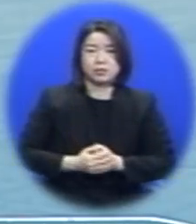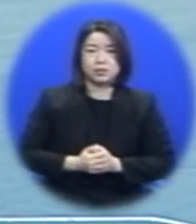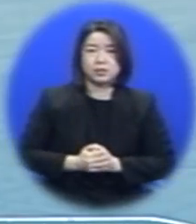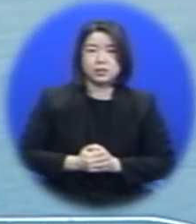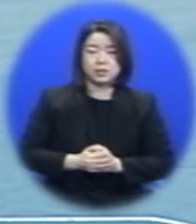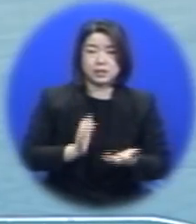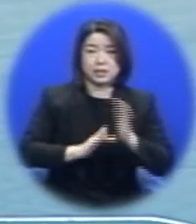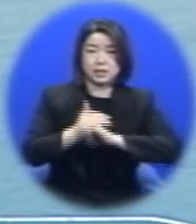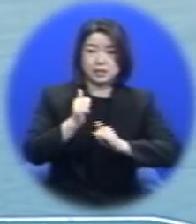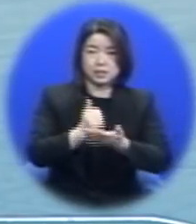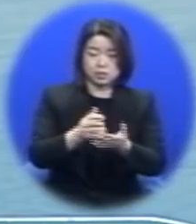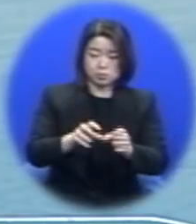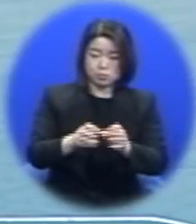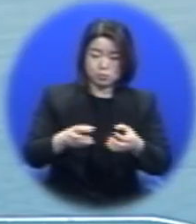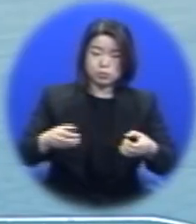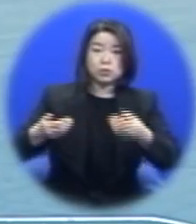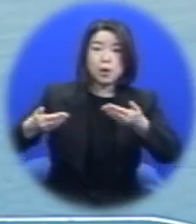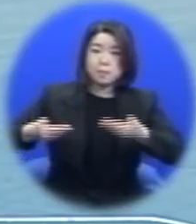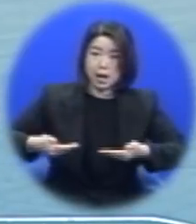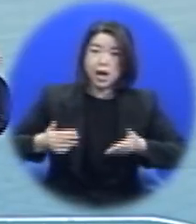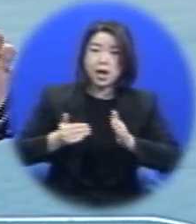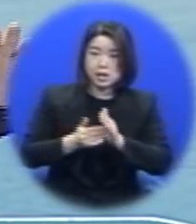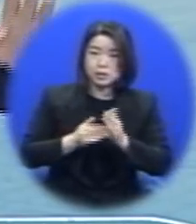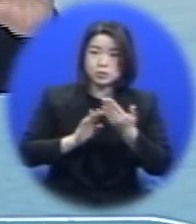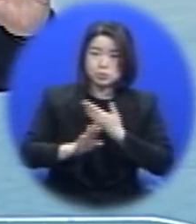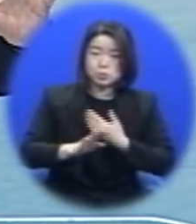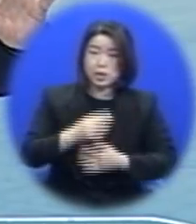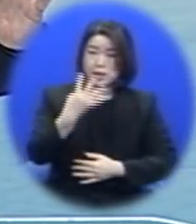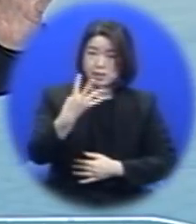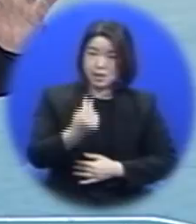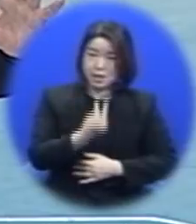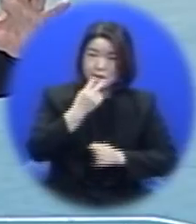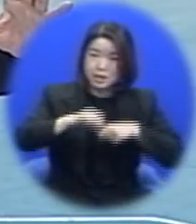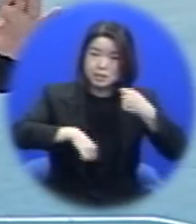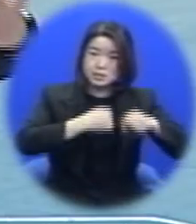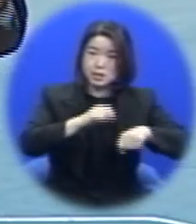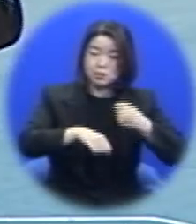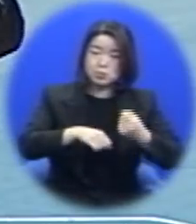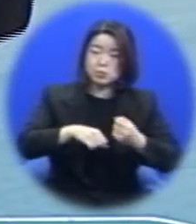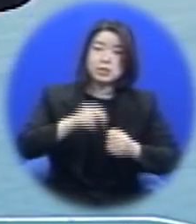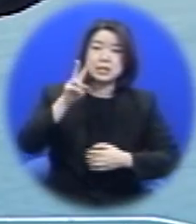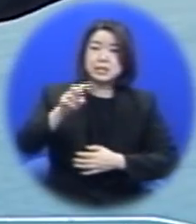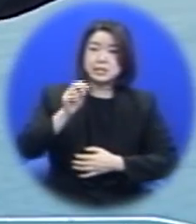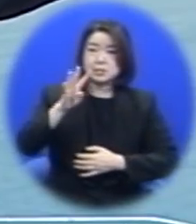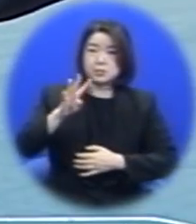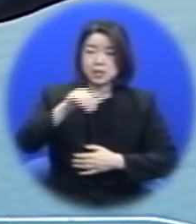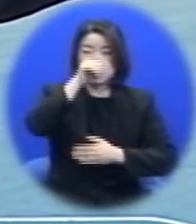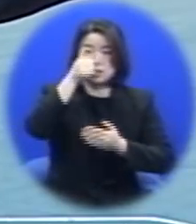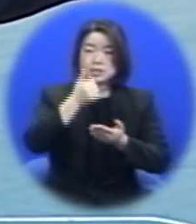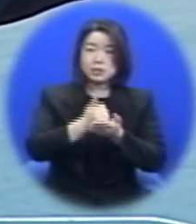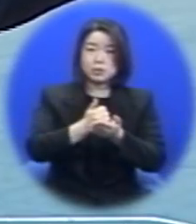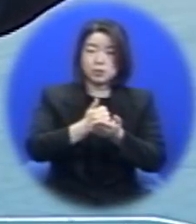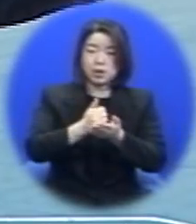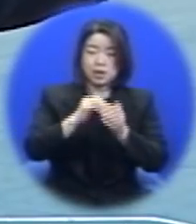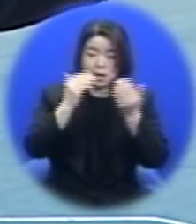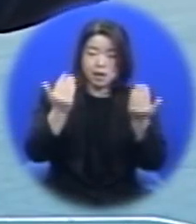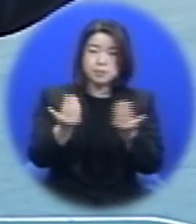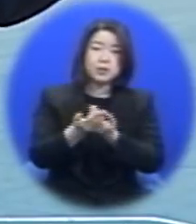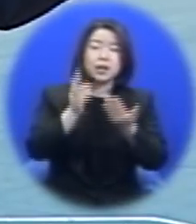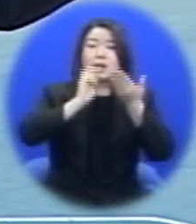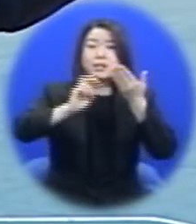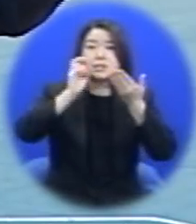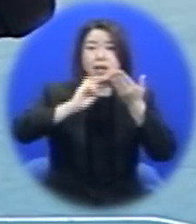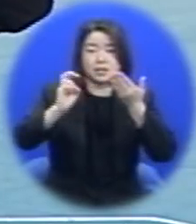예수님께서 두루마리를 이렇게 받으시자 네 생물과 24장로가 찬양을 드립니다. 새